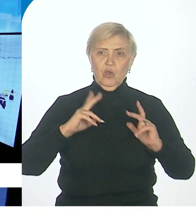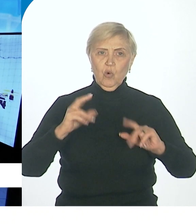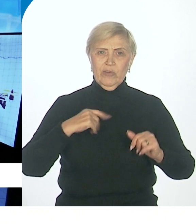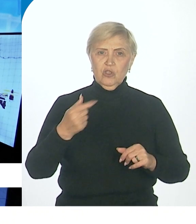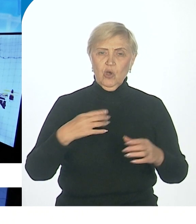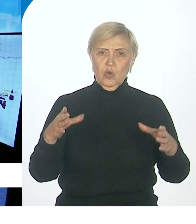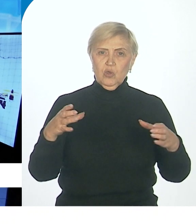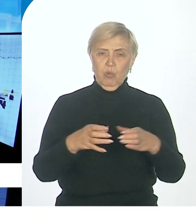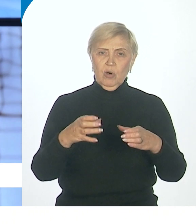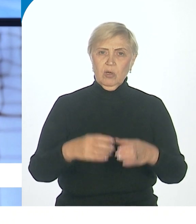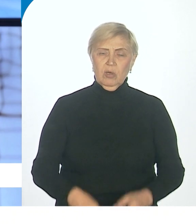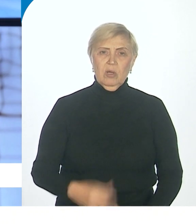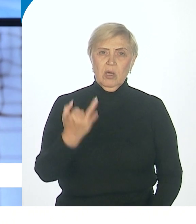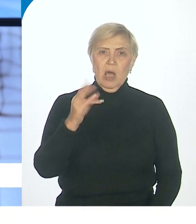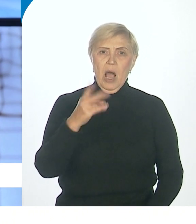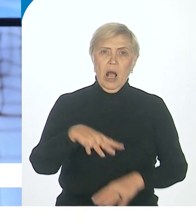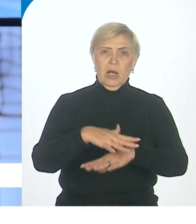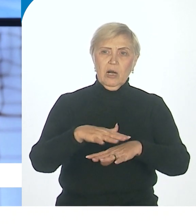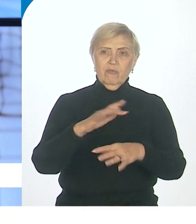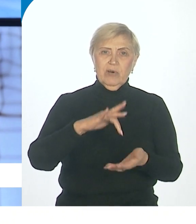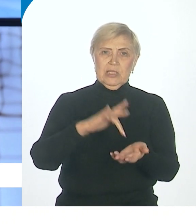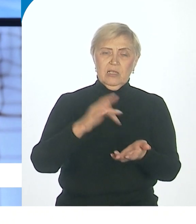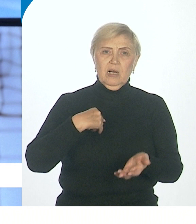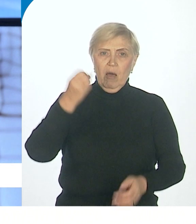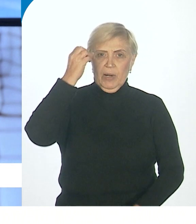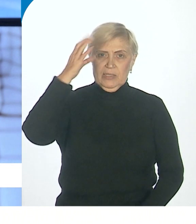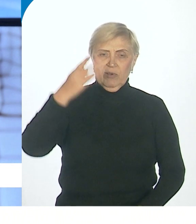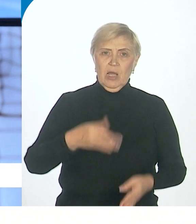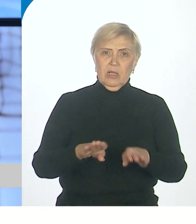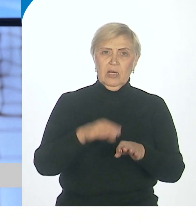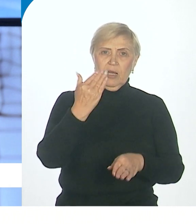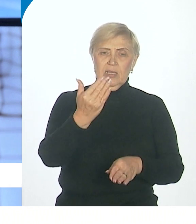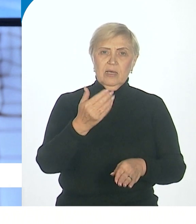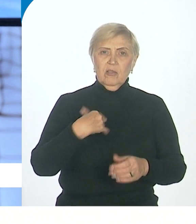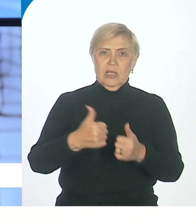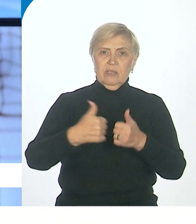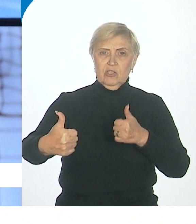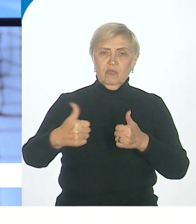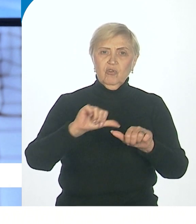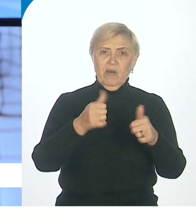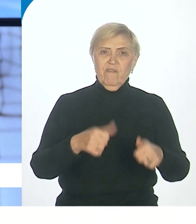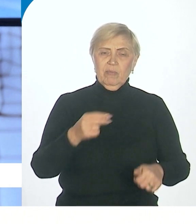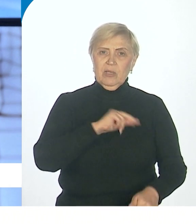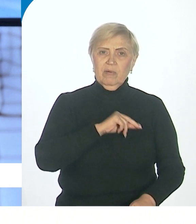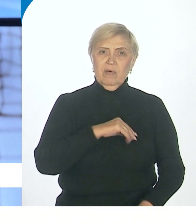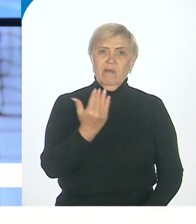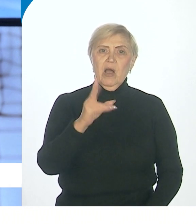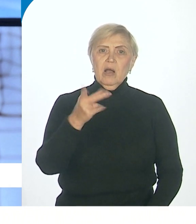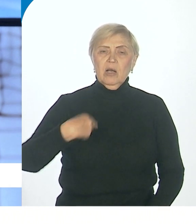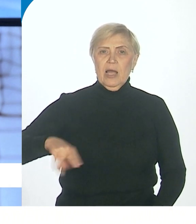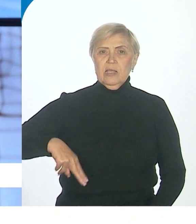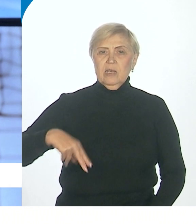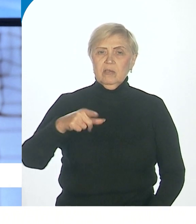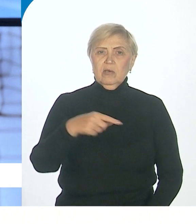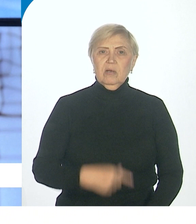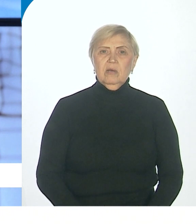детского технопарка «Кванториум» и краевого центра образования. А так они в дистанционном формате тренируются. Слушайте, Ольга, вы как директор «Кванториума», для